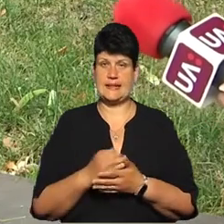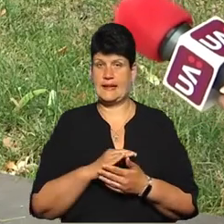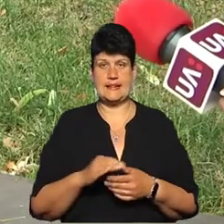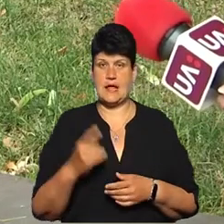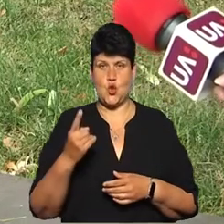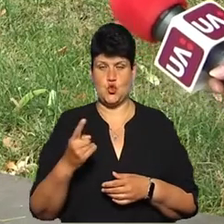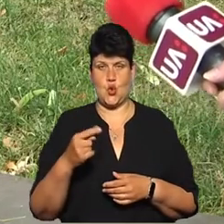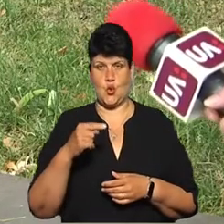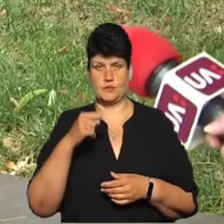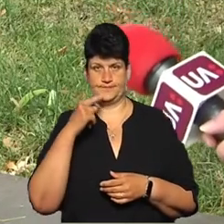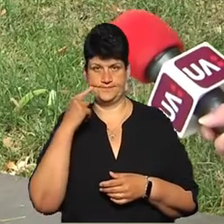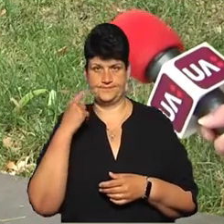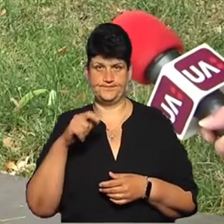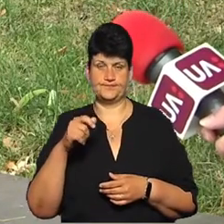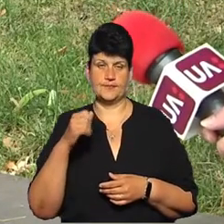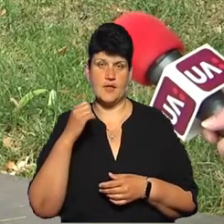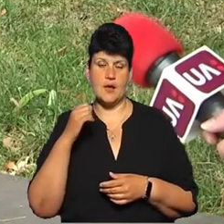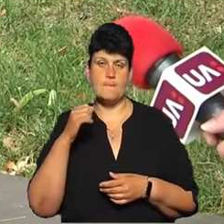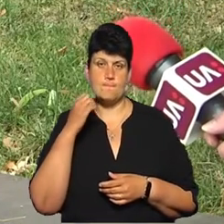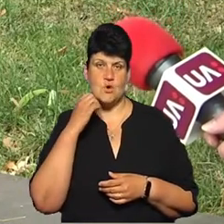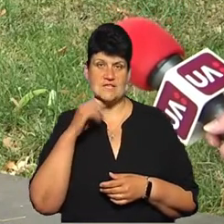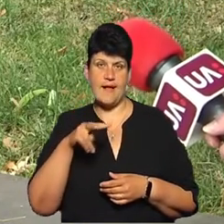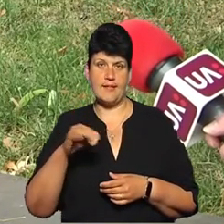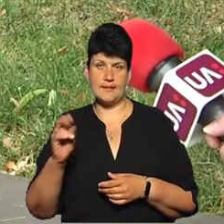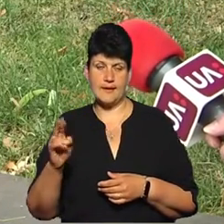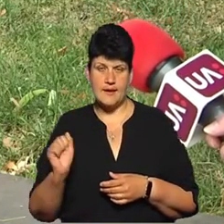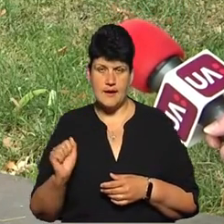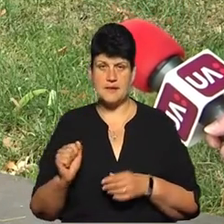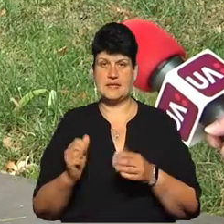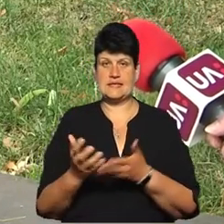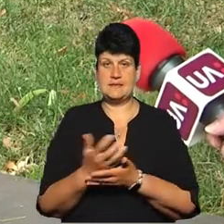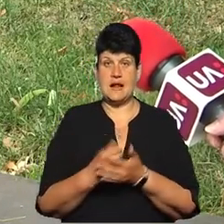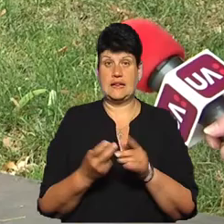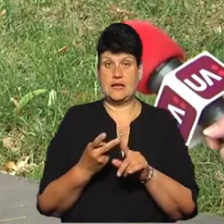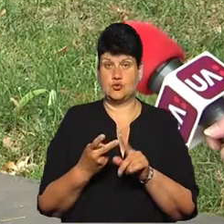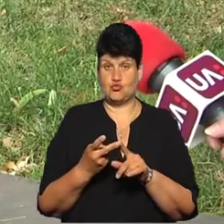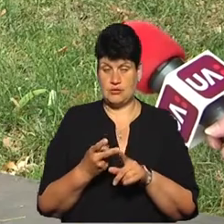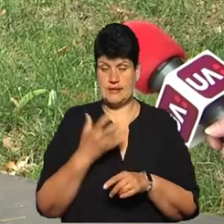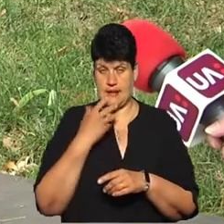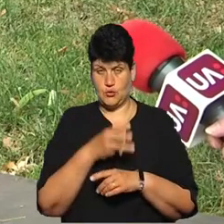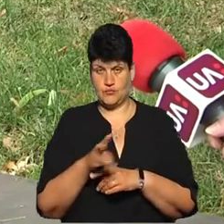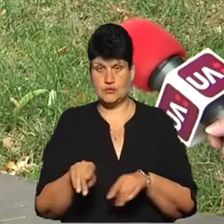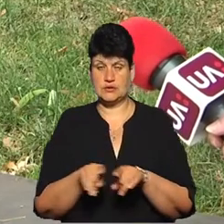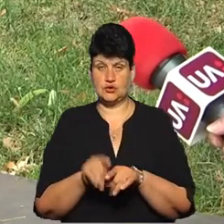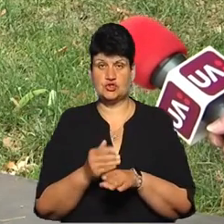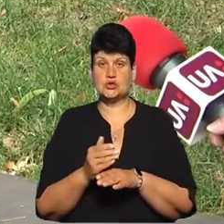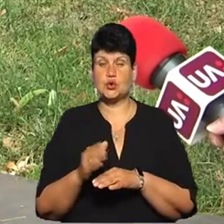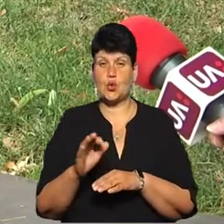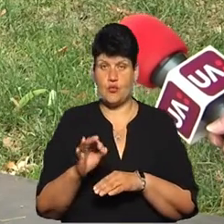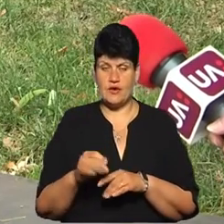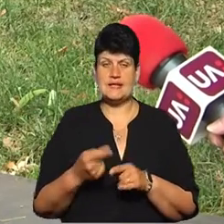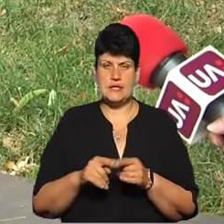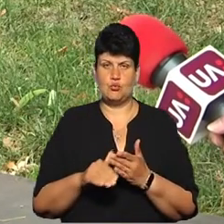москалика. Зібрали десь і на другий тепловізор частково, але цей тепловізор нам теж допомогли купити.